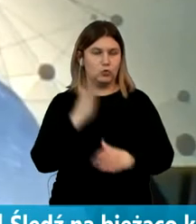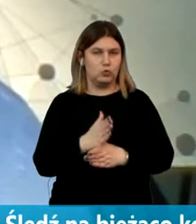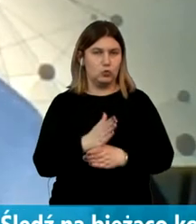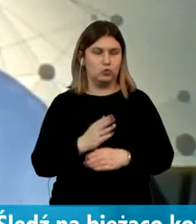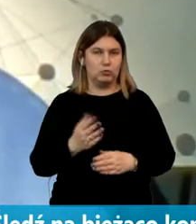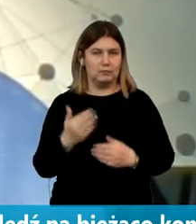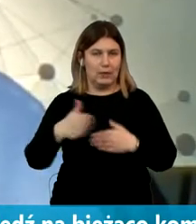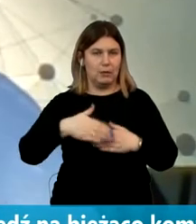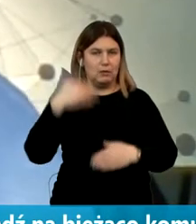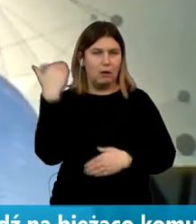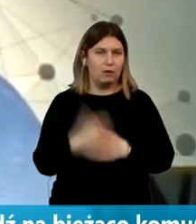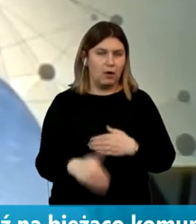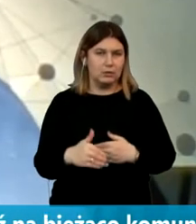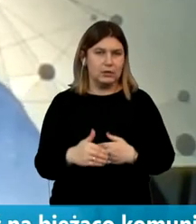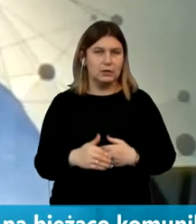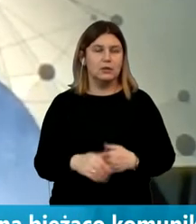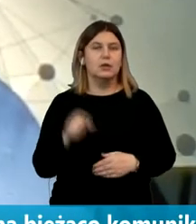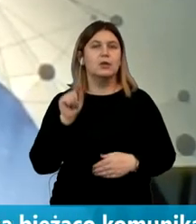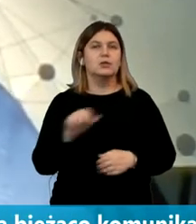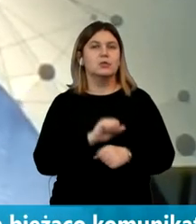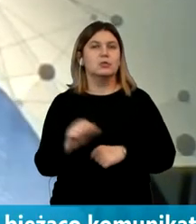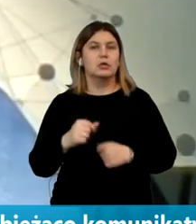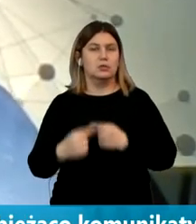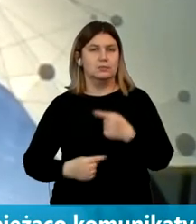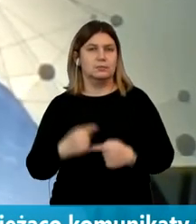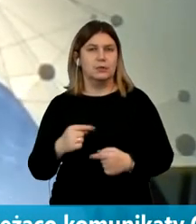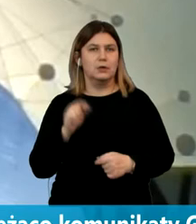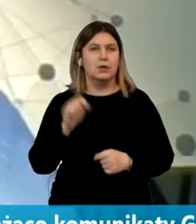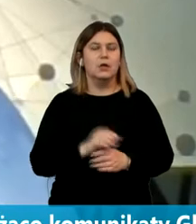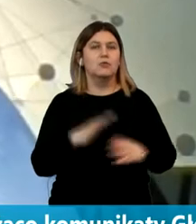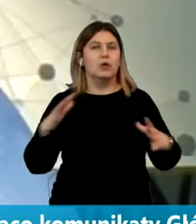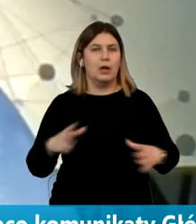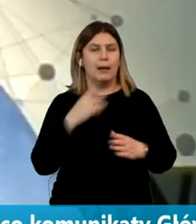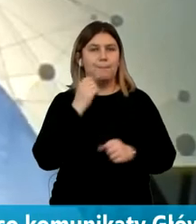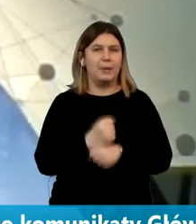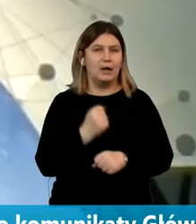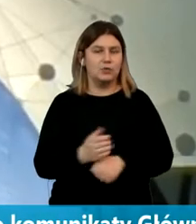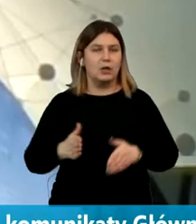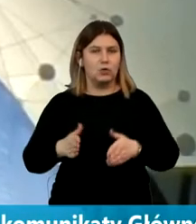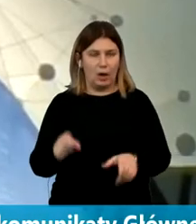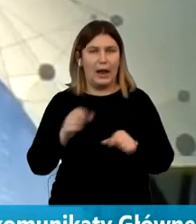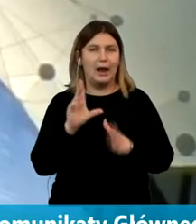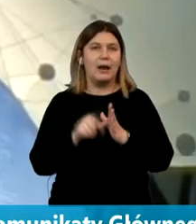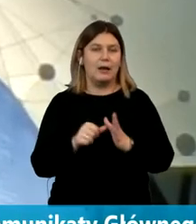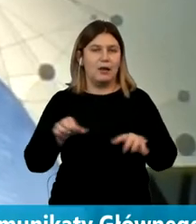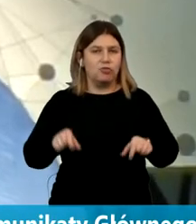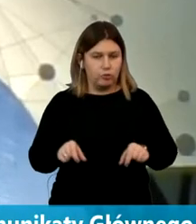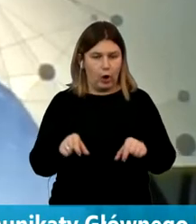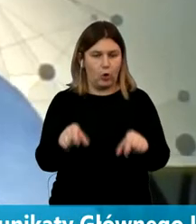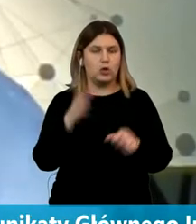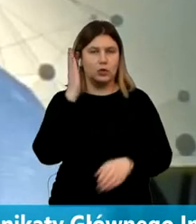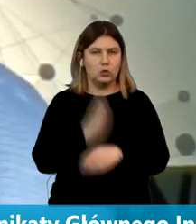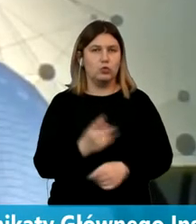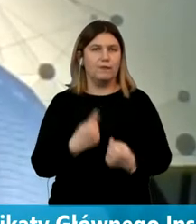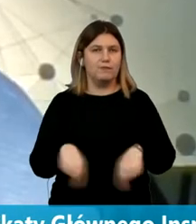finałowi. Toczą się oczywiście bardzo szeroko prace drogowe, ale tory już zostały